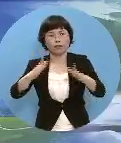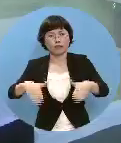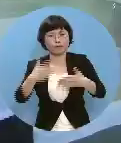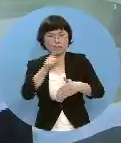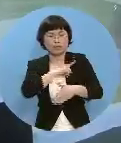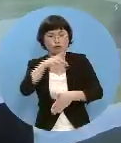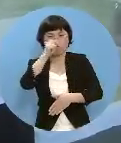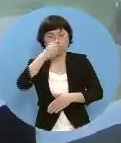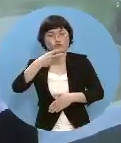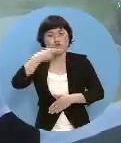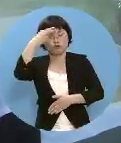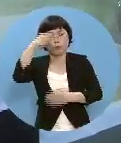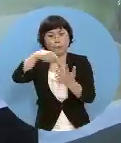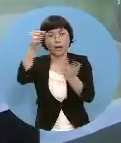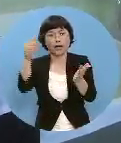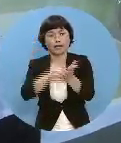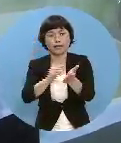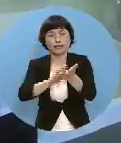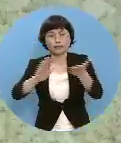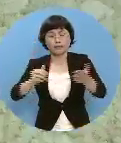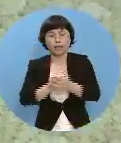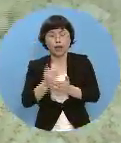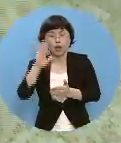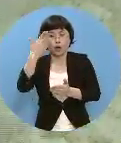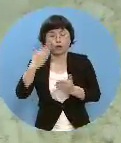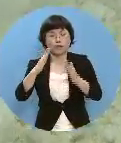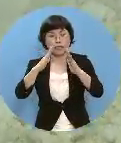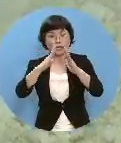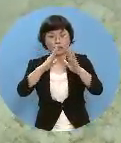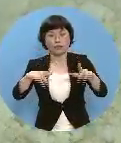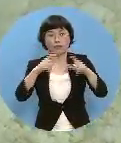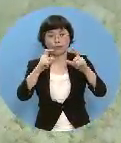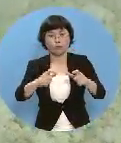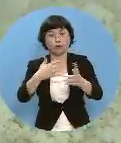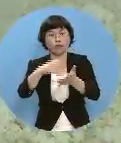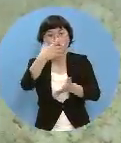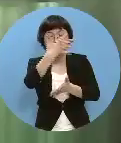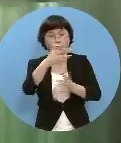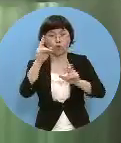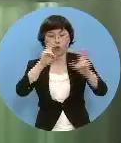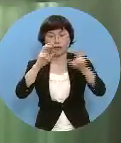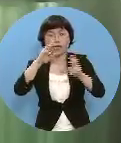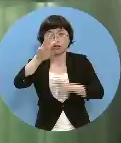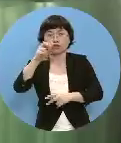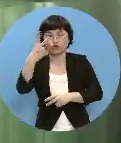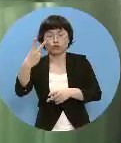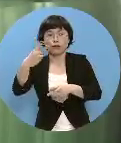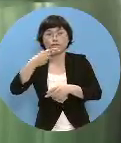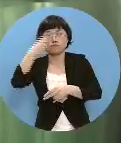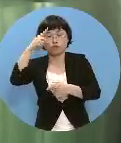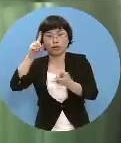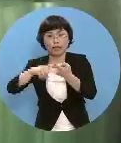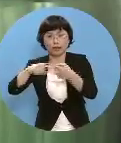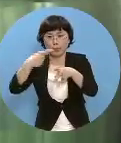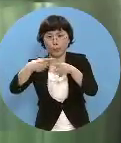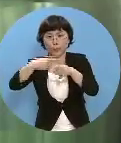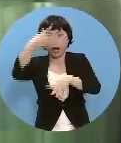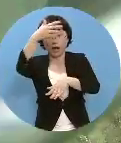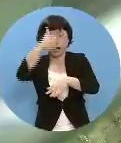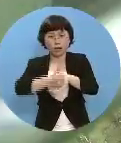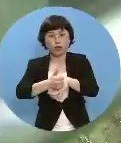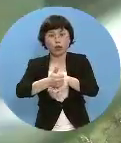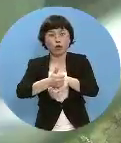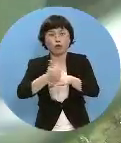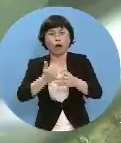뽑혔습니다. 최근 도내 19개 업체 32개 제품을 대상으로 평가해 선정한 17가지 술은